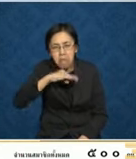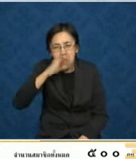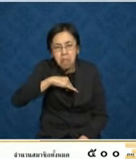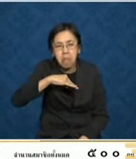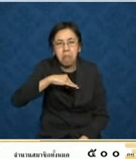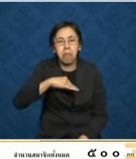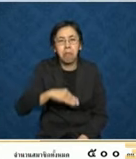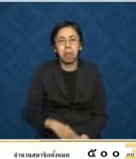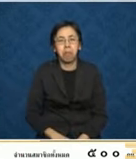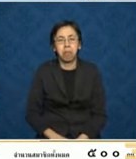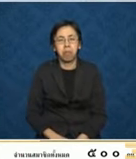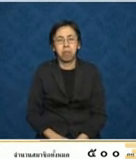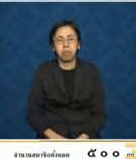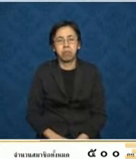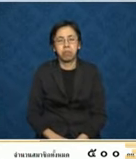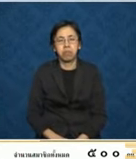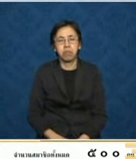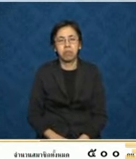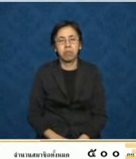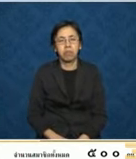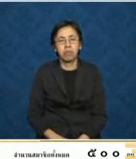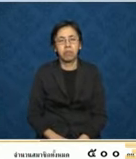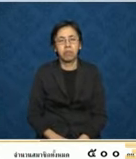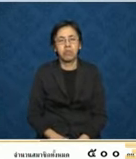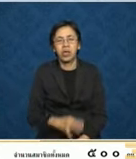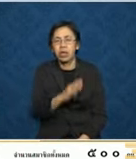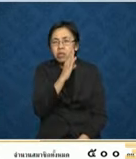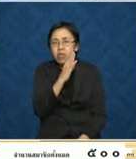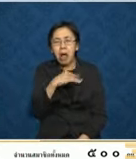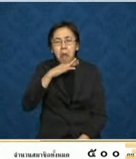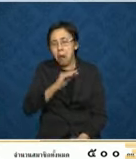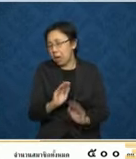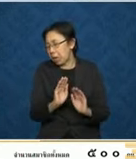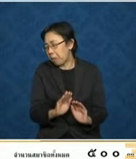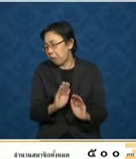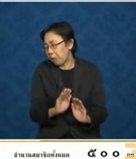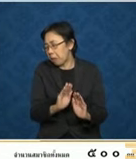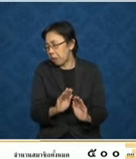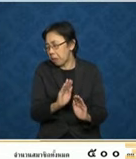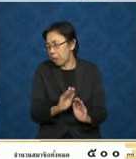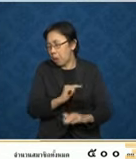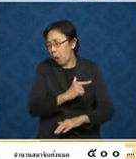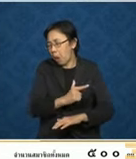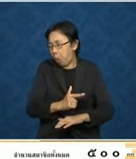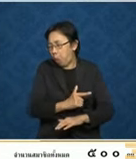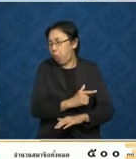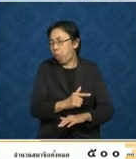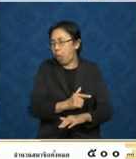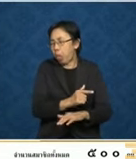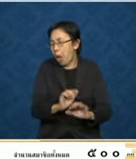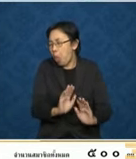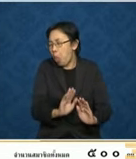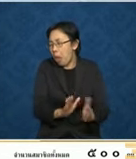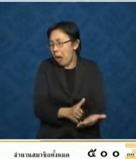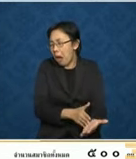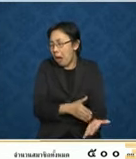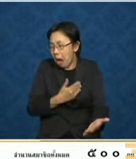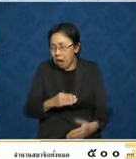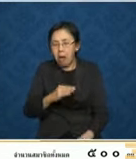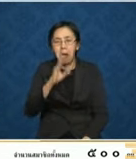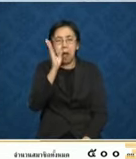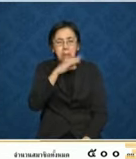กิดให้ถ้ามันหมักหมมกันนานๆก็จะเป็นแหล่งรวมเชื้อโรคนะคะแล้ว